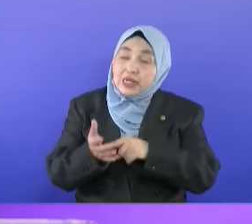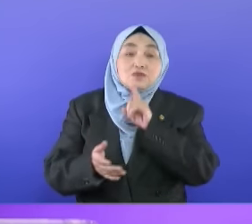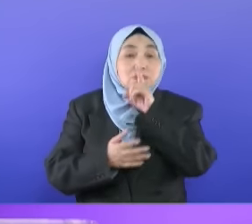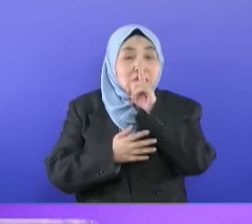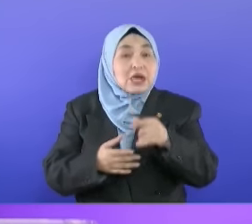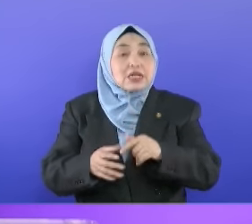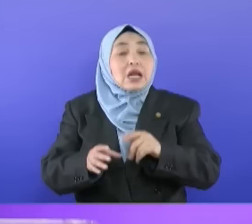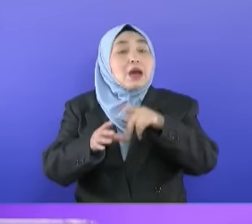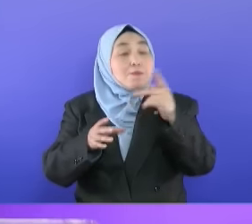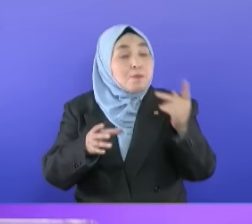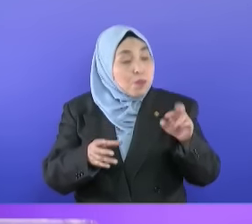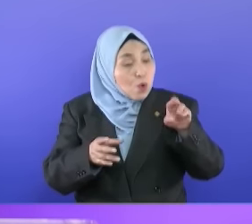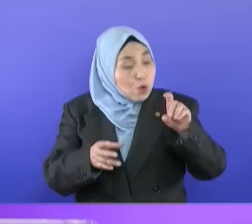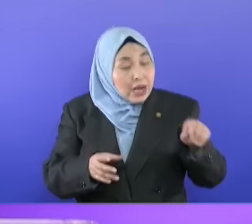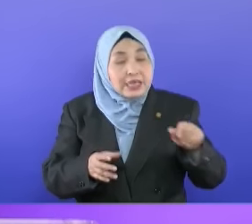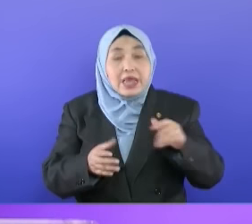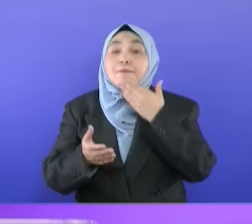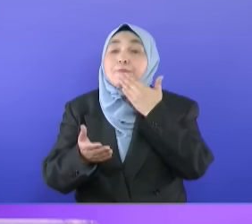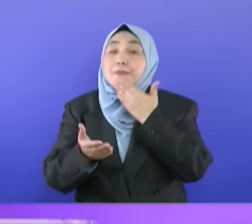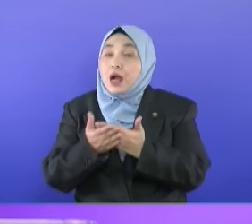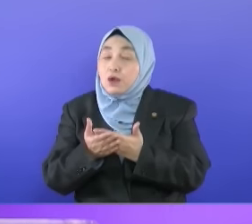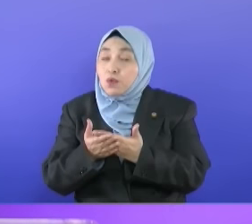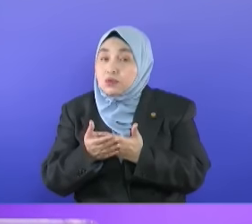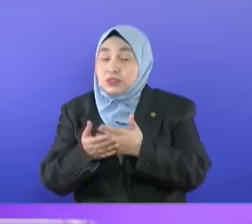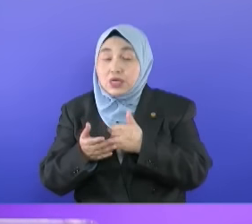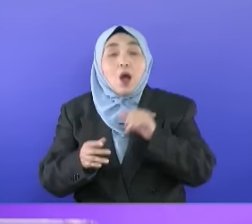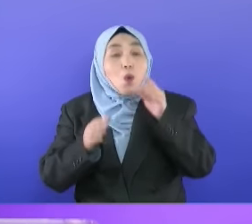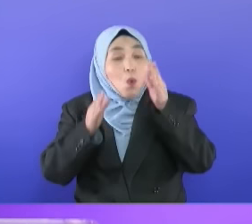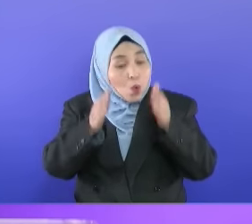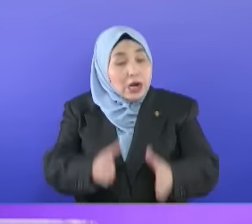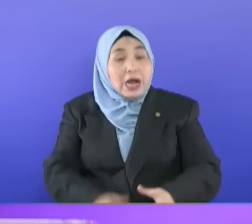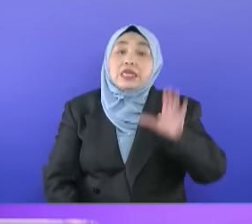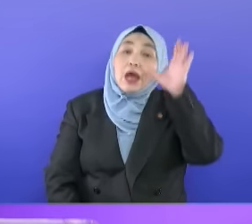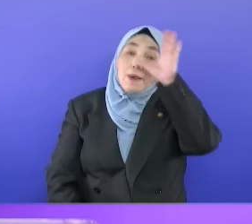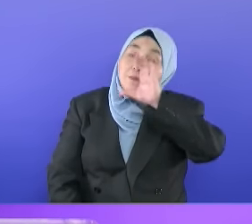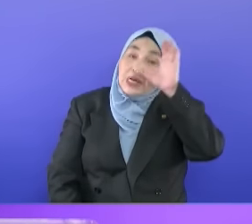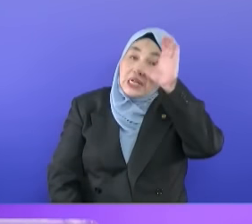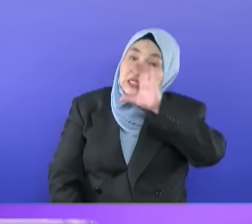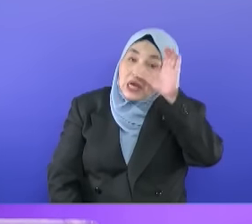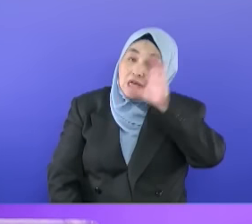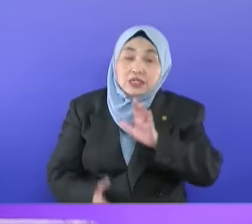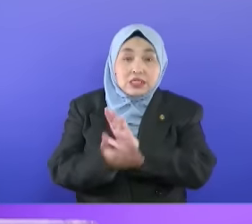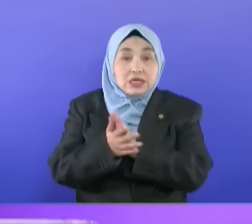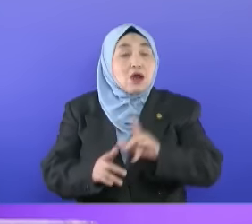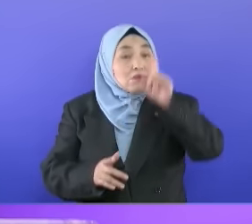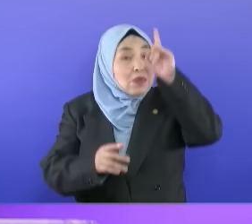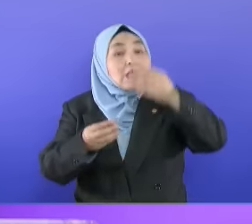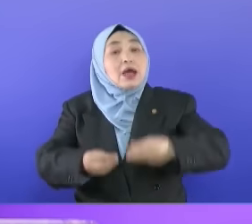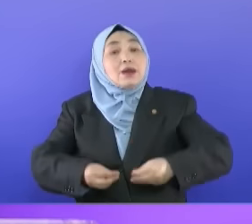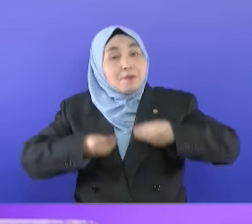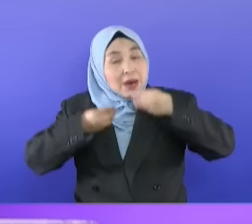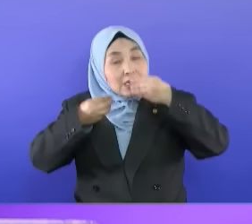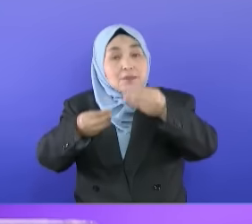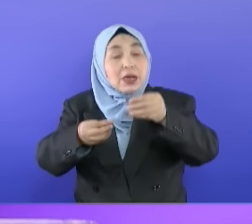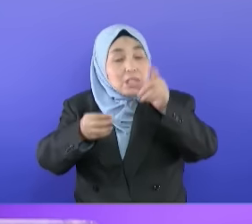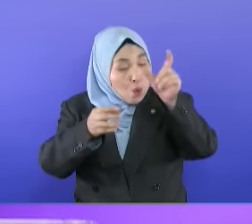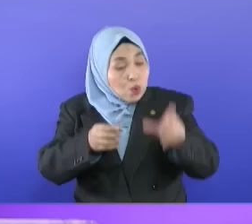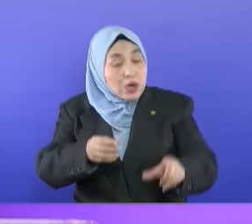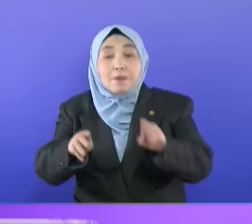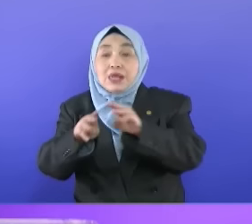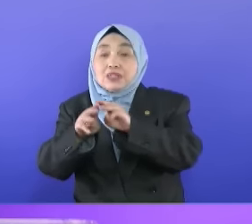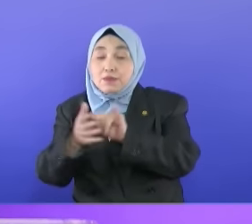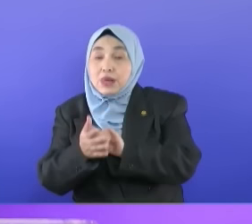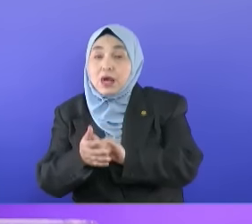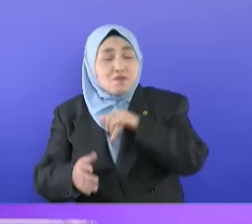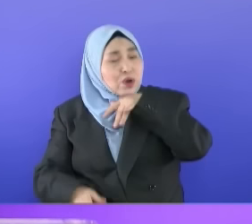adalah produk yang bagus sebenarnya bagi orang yang mencari ya yang mencari maka Allah akan beri kepada orang begini dan bagi